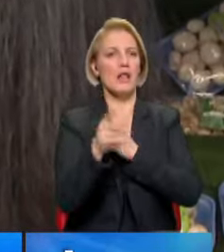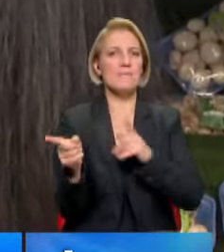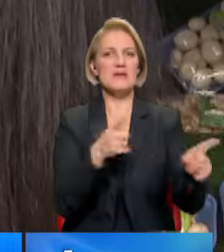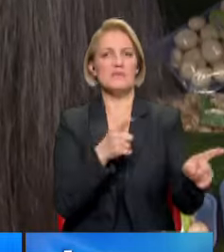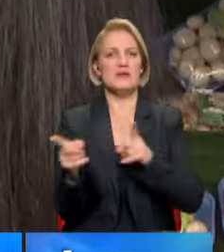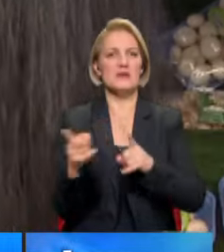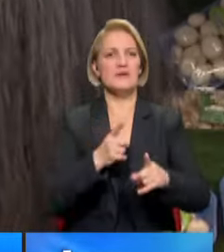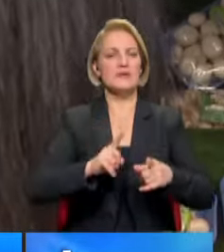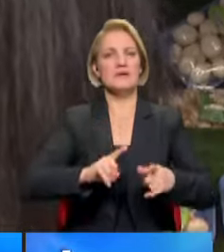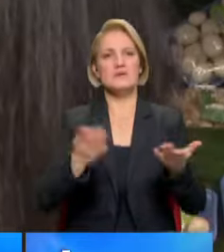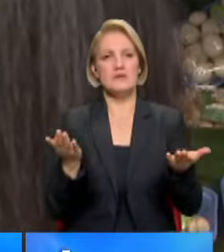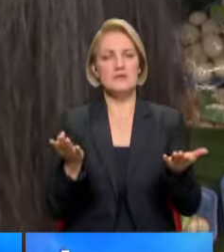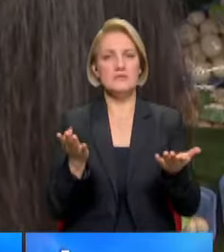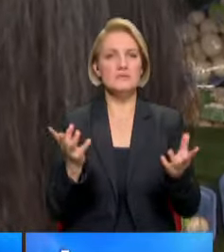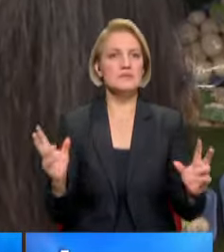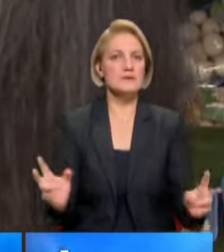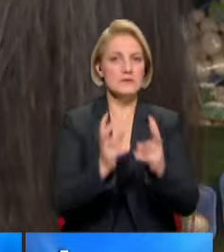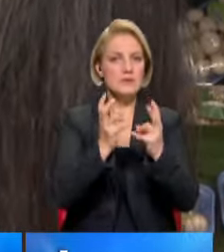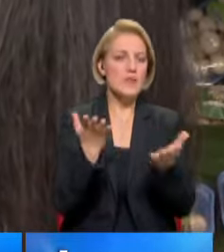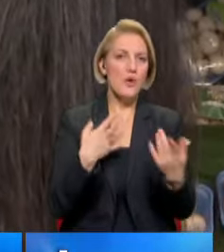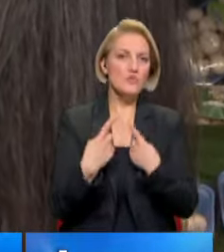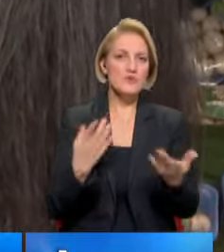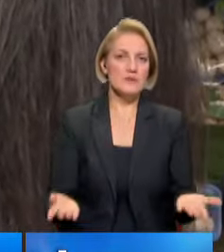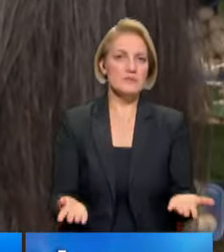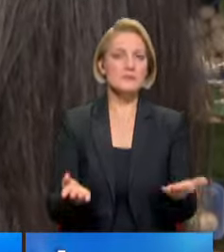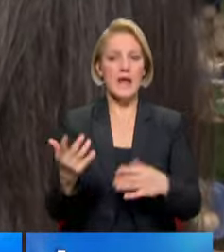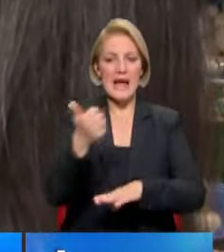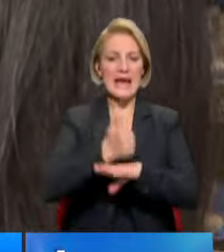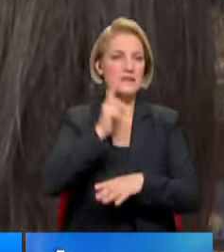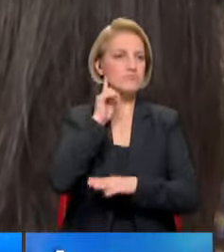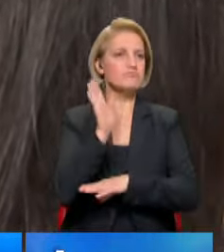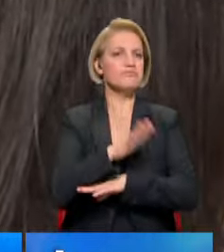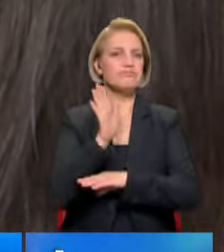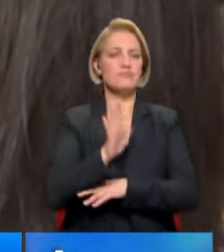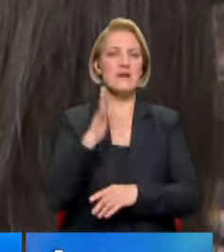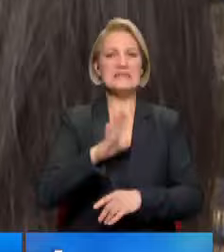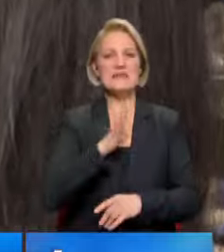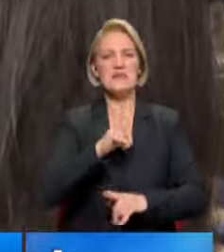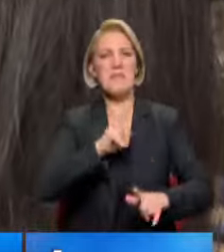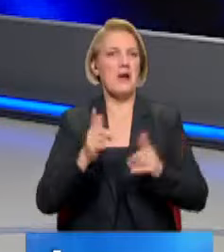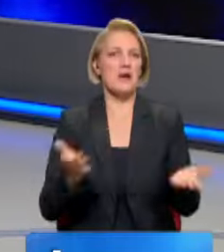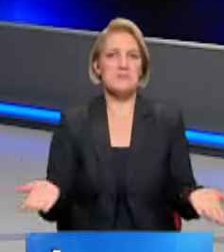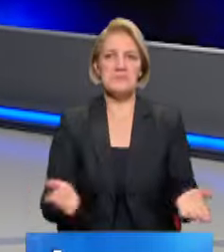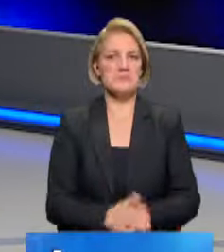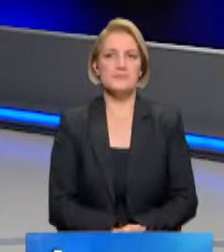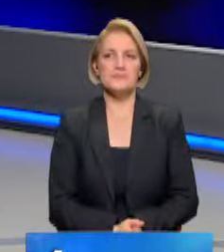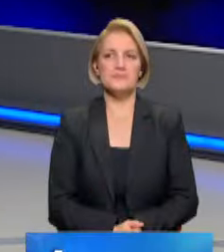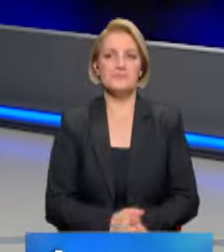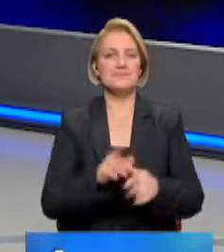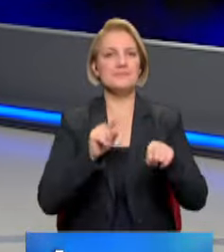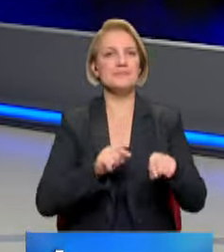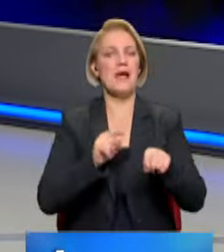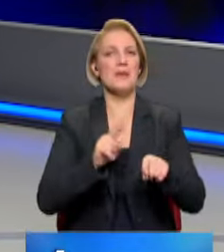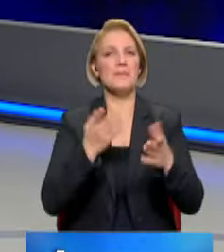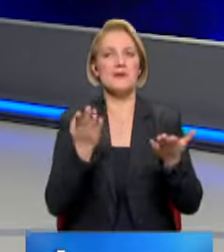birbirini kırdırır mı konuşacaksın. Neyi konuşacaksın ya? Yani? İktidar duymadıktan sonra istediğin kadar isyan et. Takibe